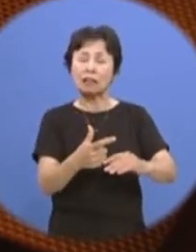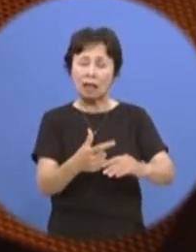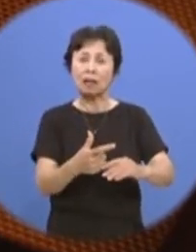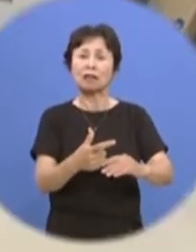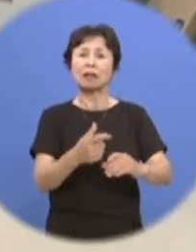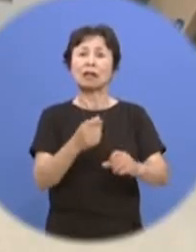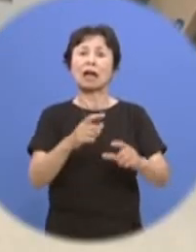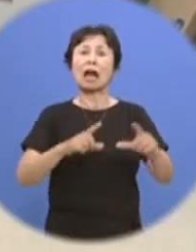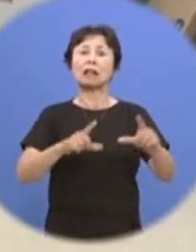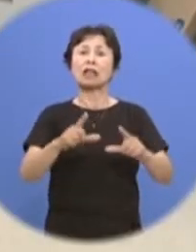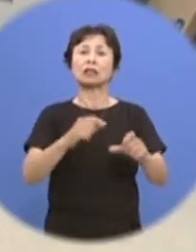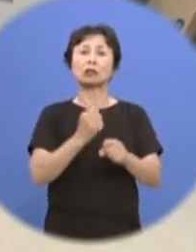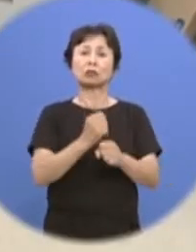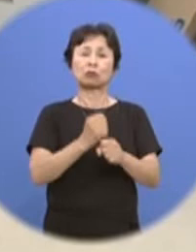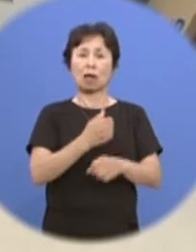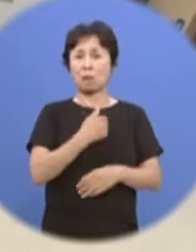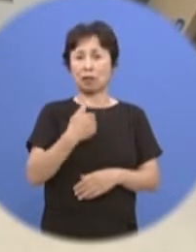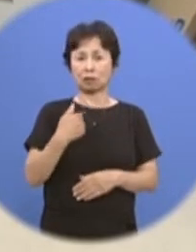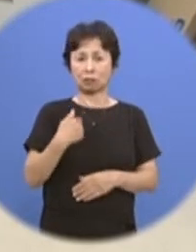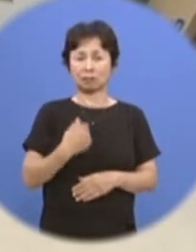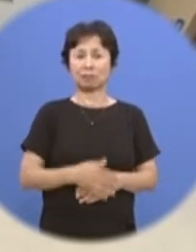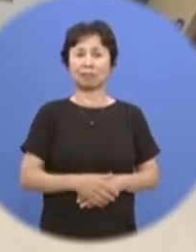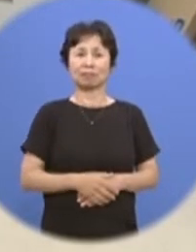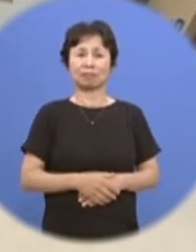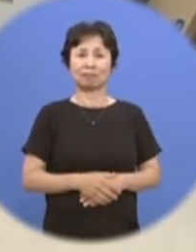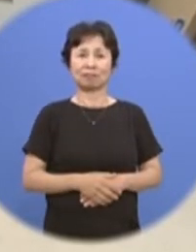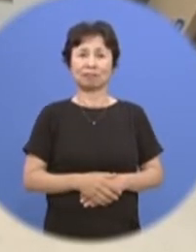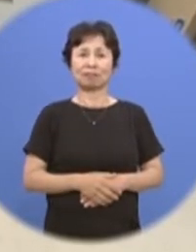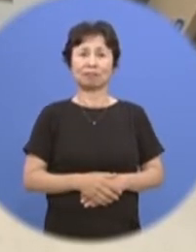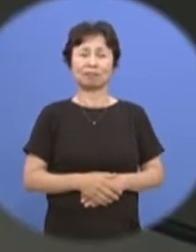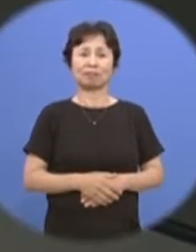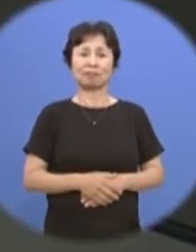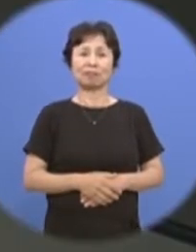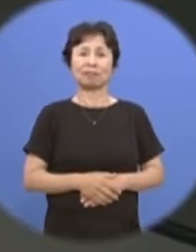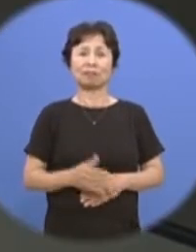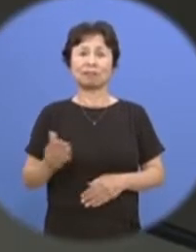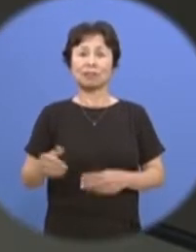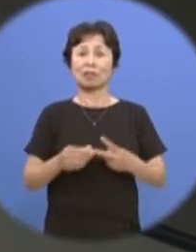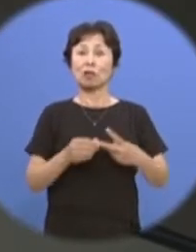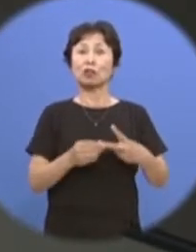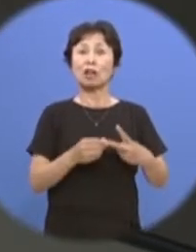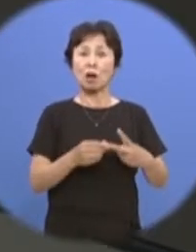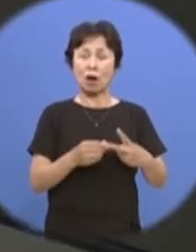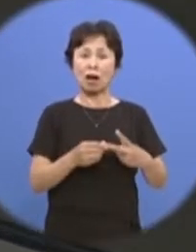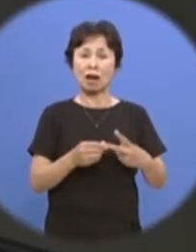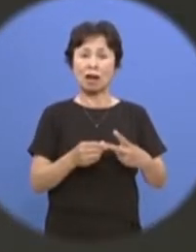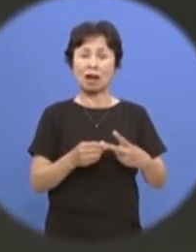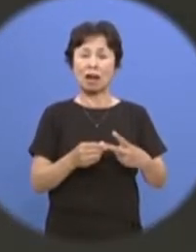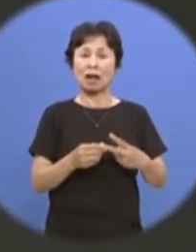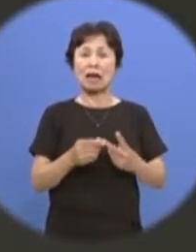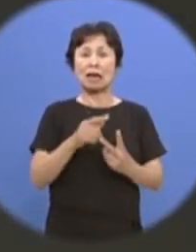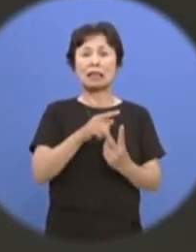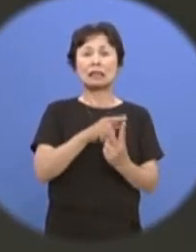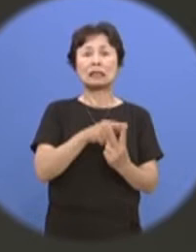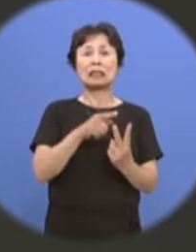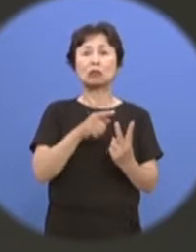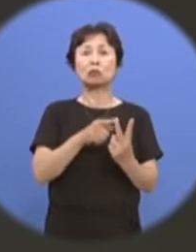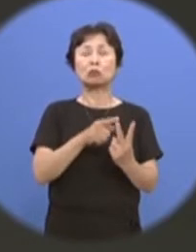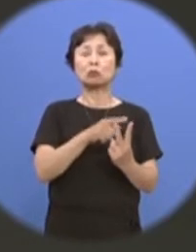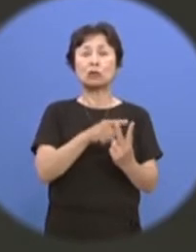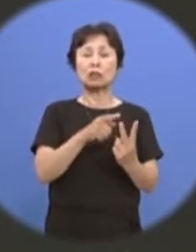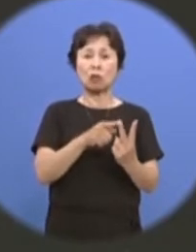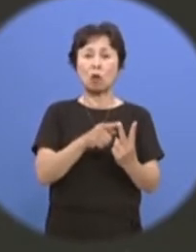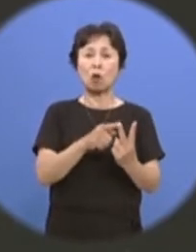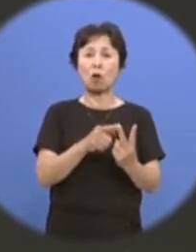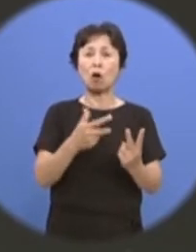イプになります。こちらはこの2種類の樹脂を取り替えることができるようになっています。2種類装